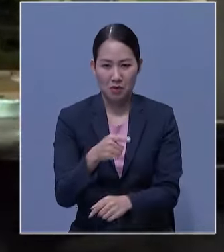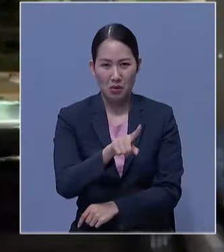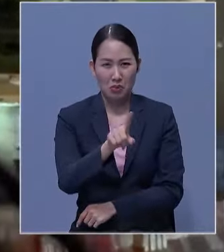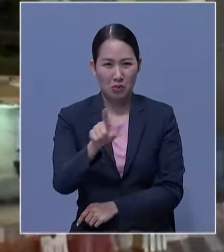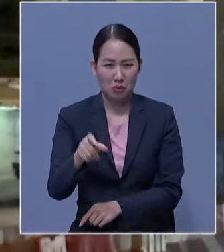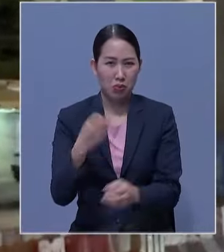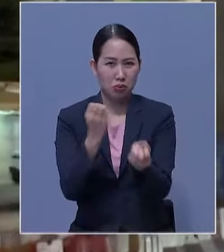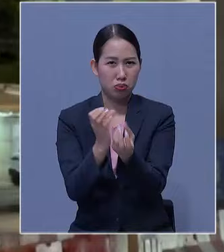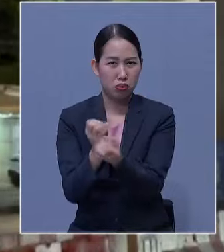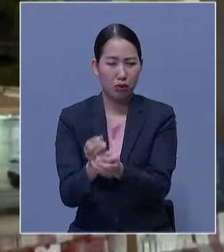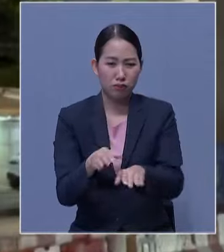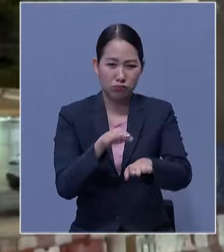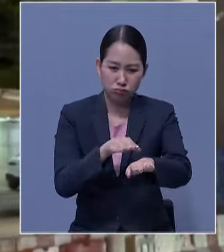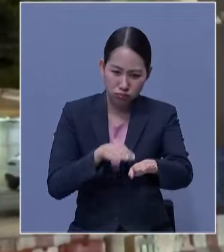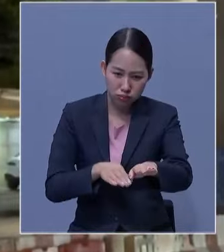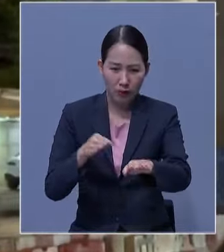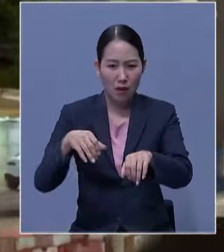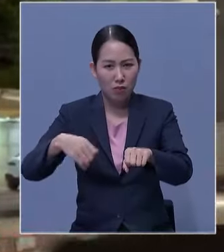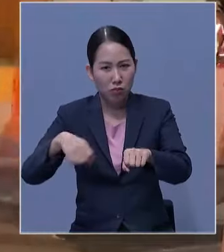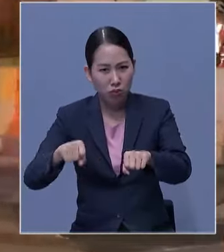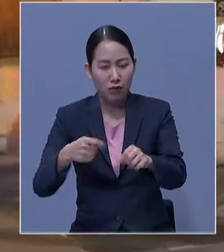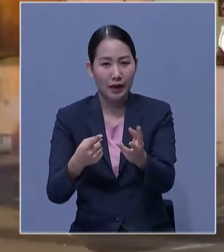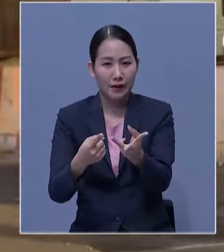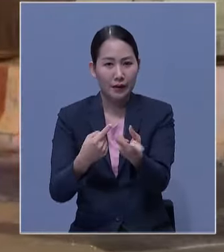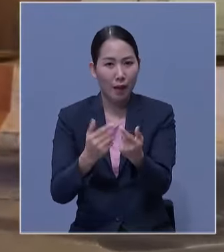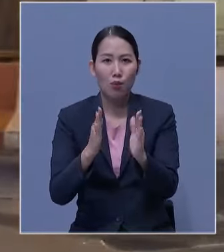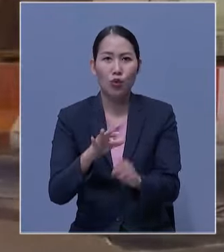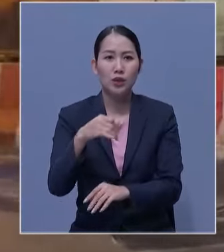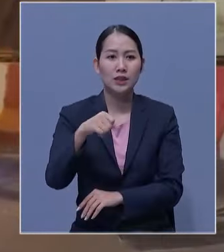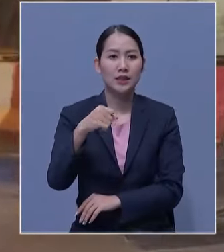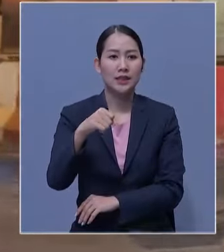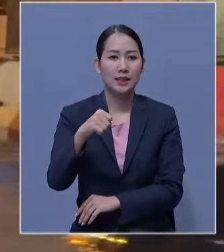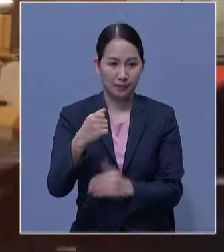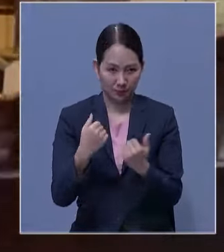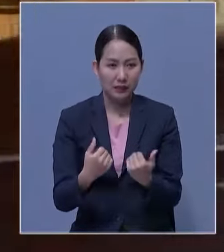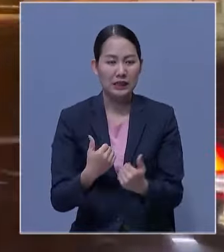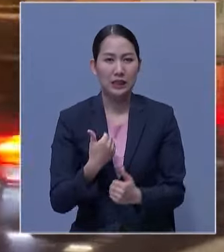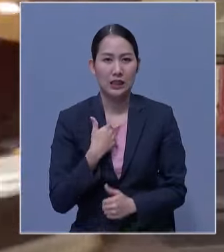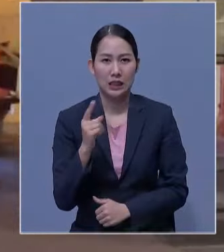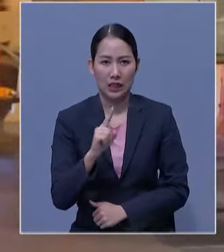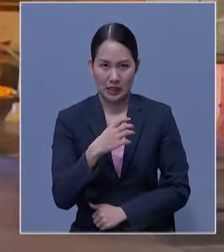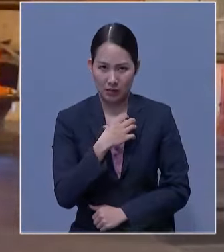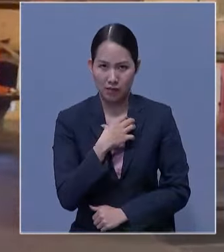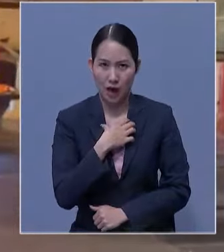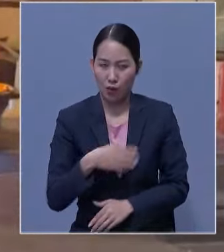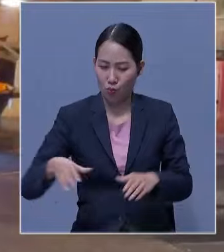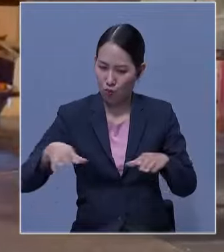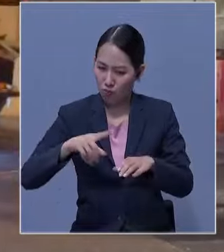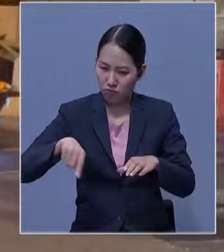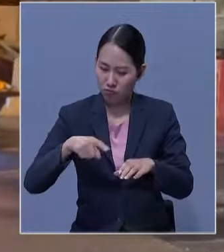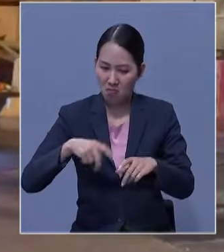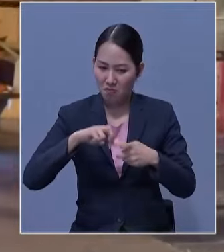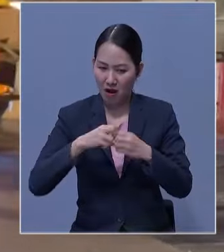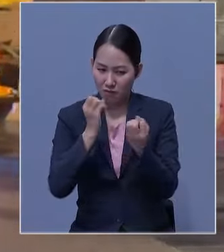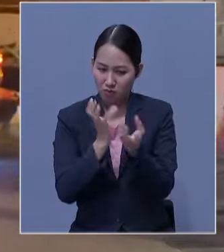คันนะที่เจอตรนี้เท่าที่รวบรวมได้อยู่เหวาพูดคุยกัน แลวก็เตรยมจะไปแ้งความเพื่ทจะเรีกรองใหหน่วยงานทรัได้ชอบมา